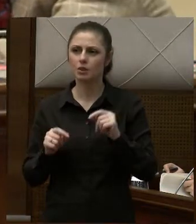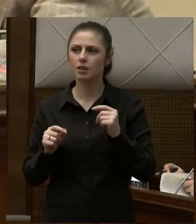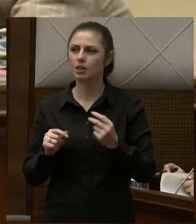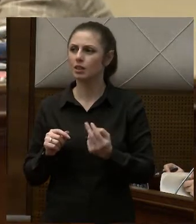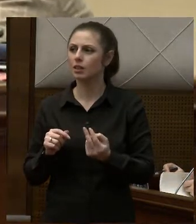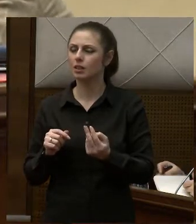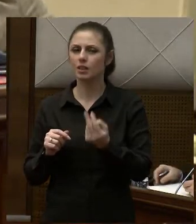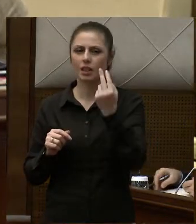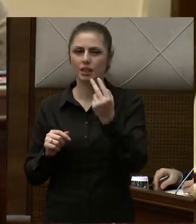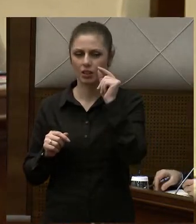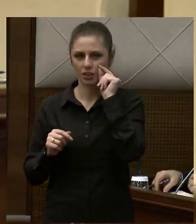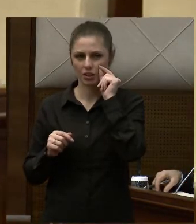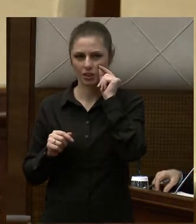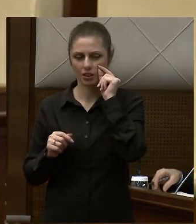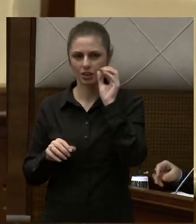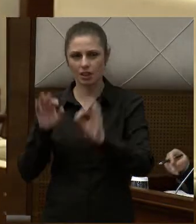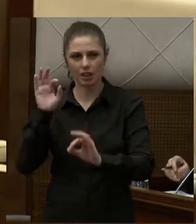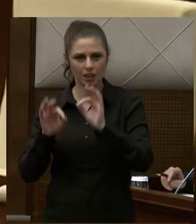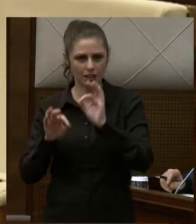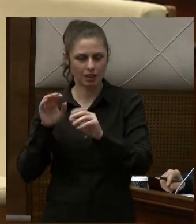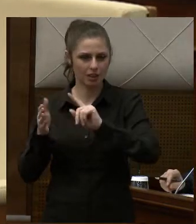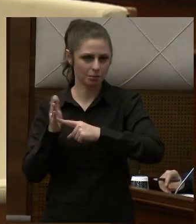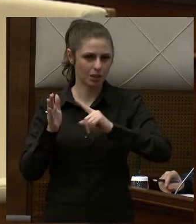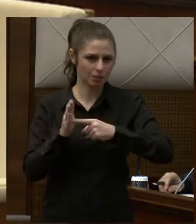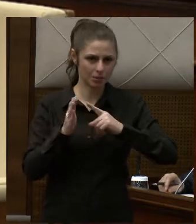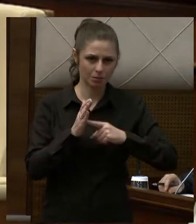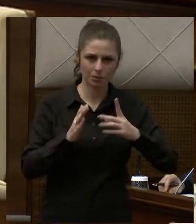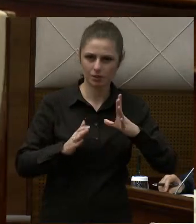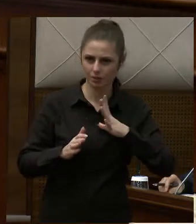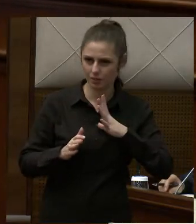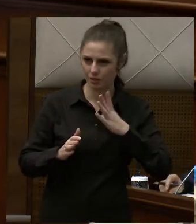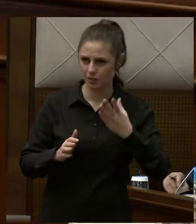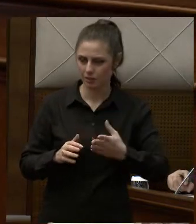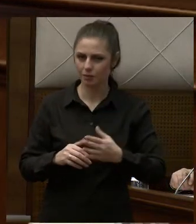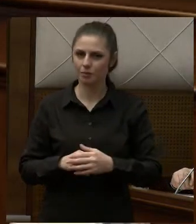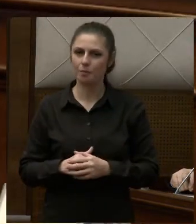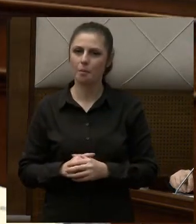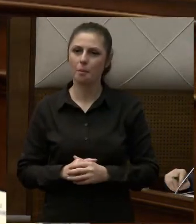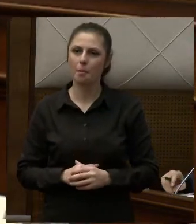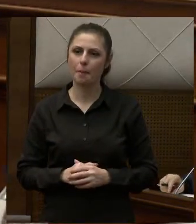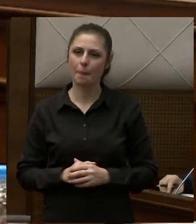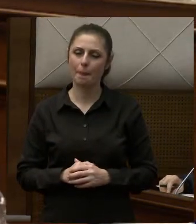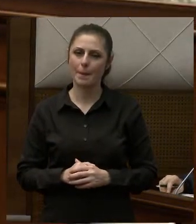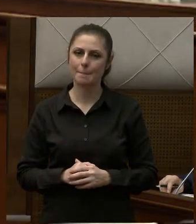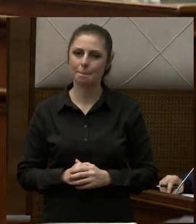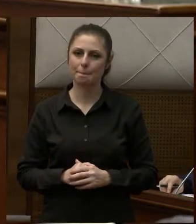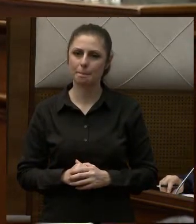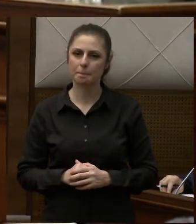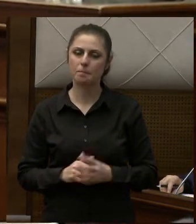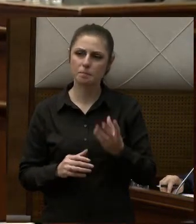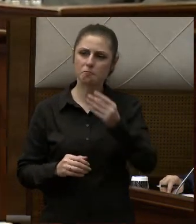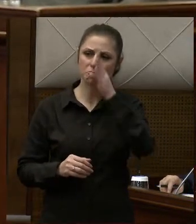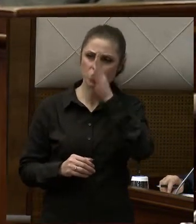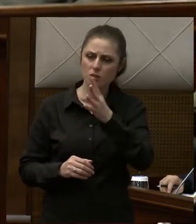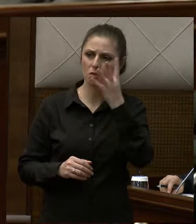de önergede imzası var. 3 defa. Olması için Kadir Topbaş, Sayın Kadir Topbaş döneminde. Ciddiye alındı.